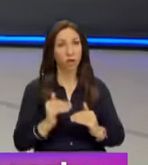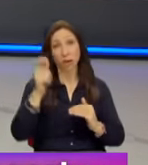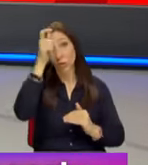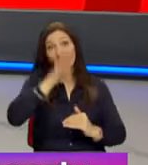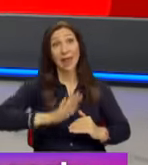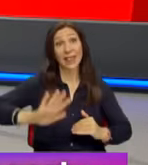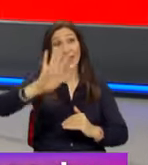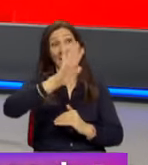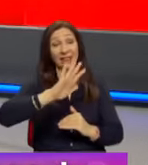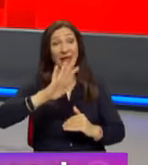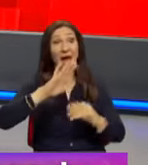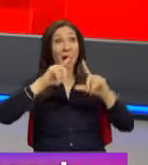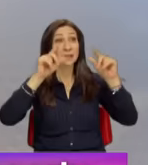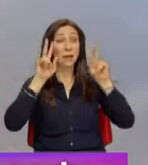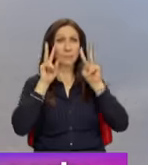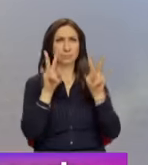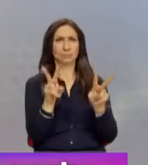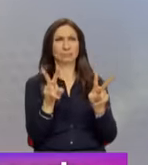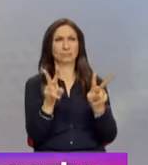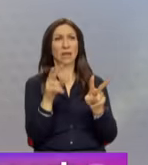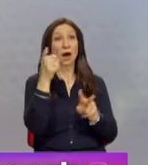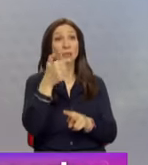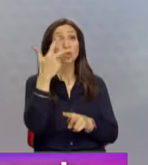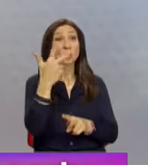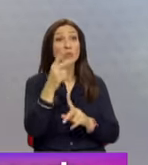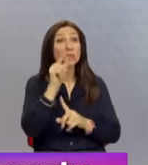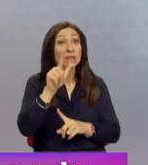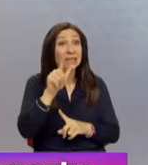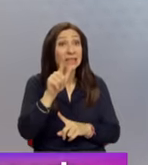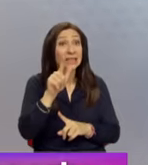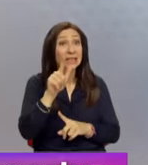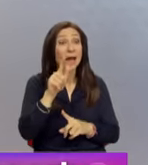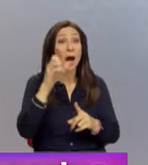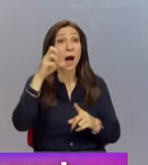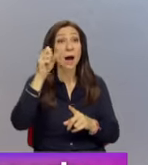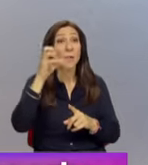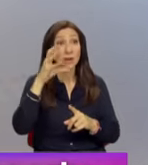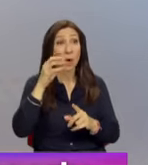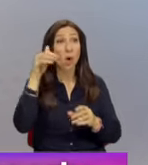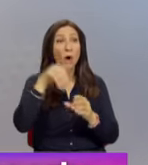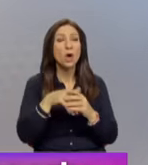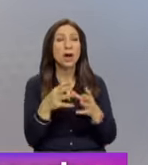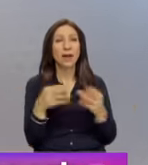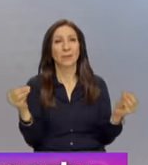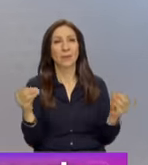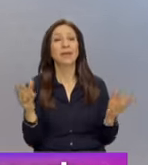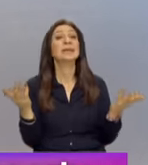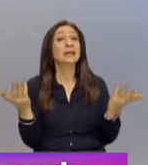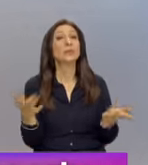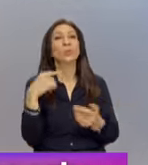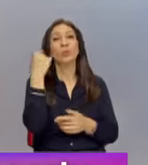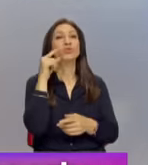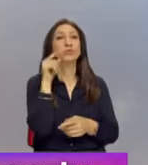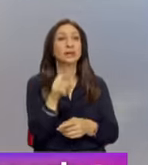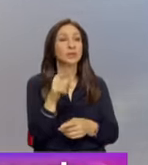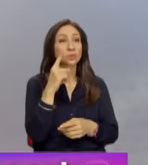Türkiye genelinde haritaya baktığınızda 63 ilde AK Parti oy kaybetti ve zaten bu yüzden